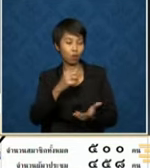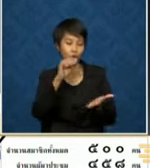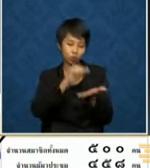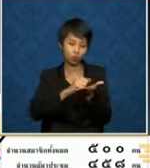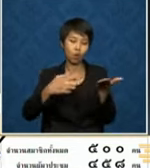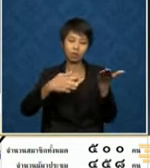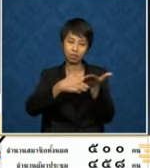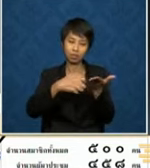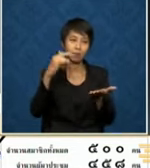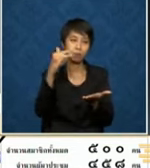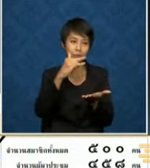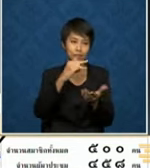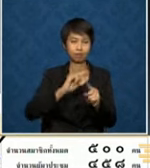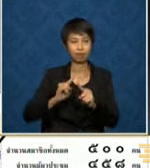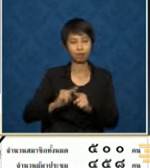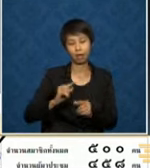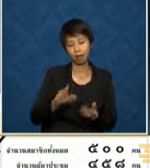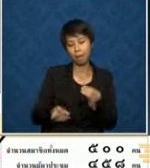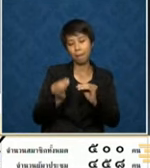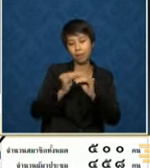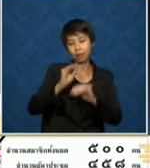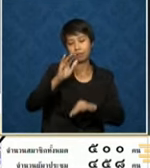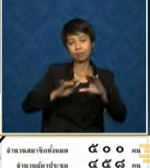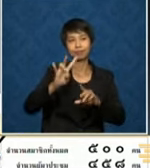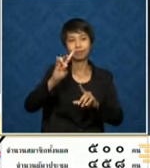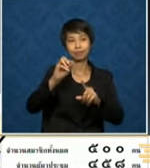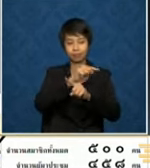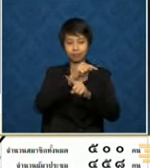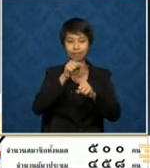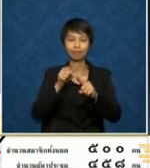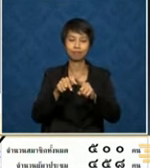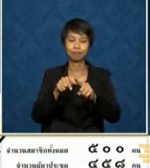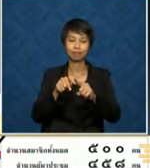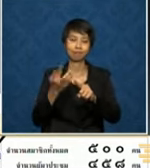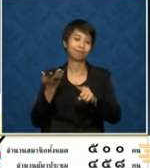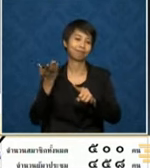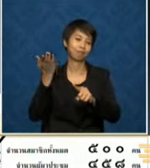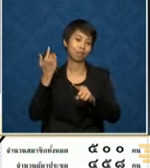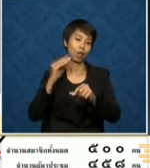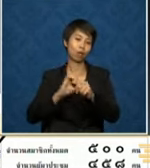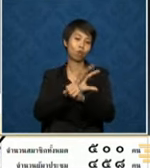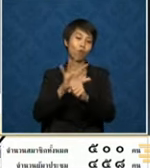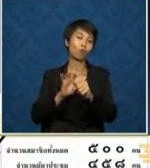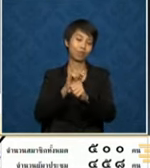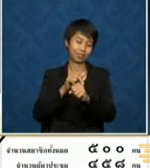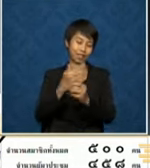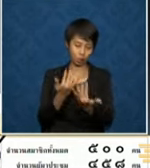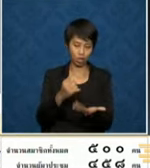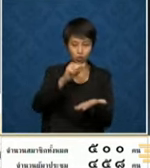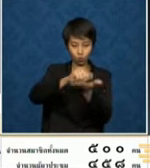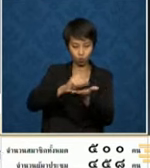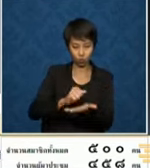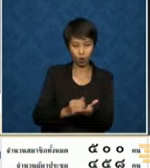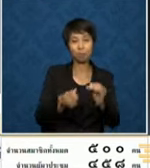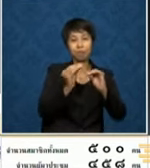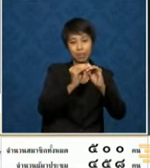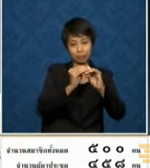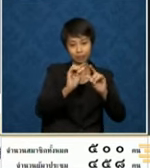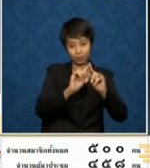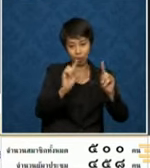seat capacity เนี่ยเพิ่มขึ้นมาเป็น 70% ของก่อนหน้าของก่อนของช่วงโควิดแล้วนะคะแต่พอดูที่ประเทศไทย